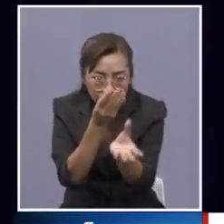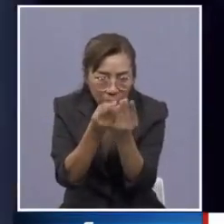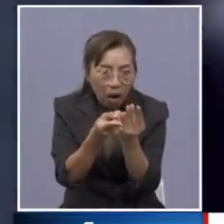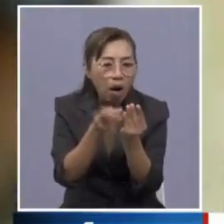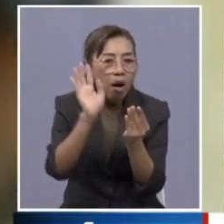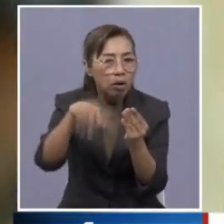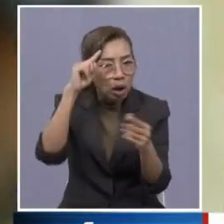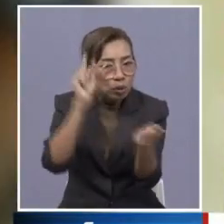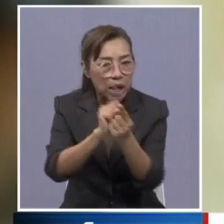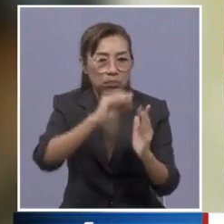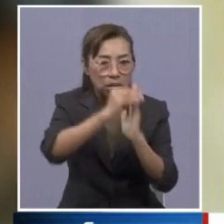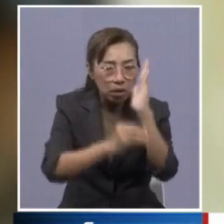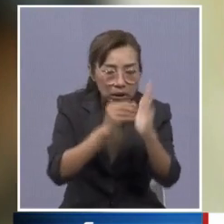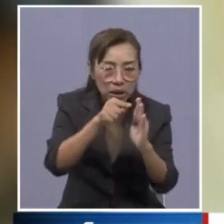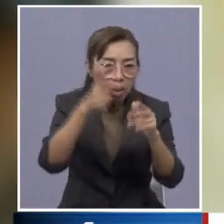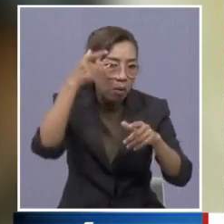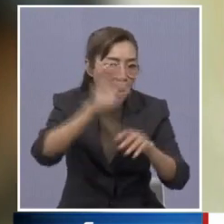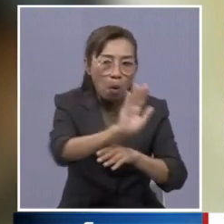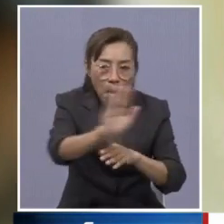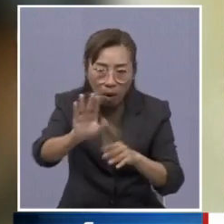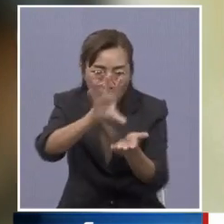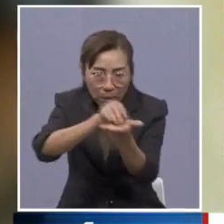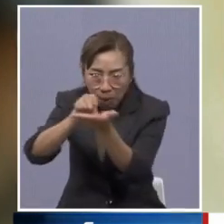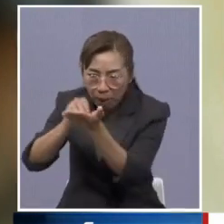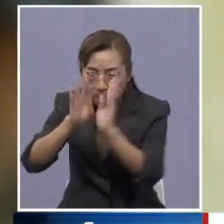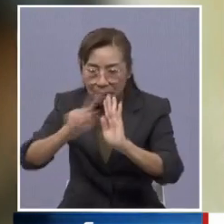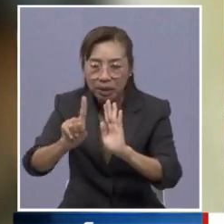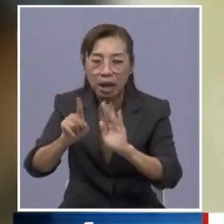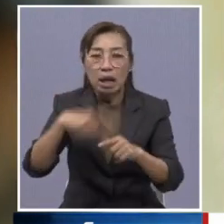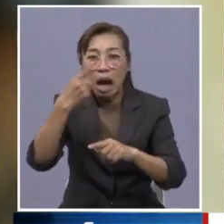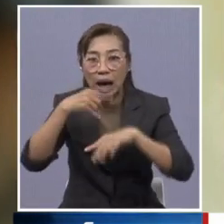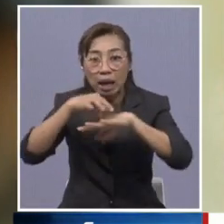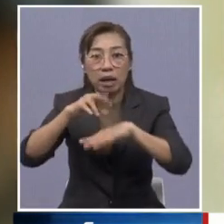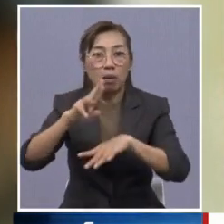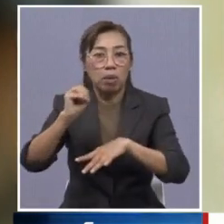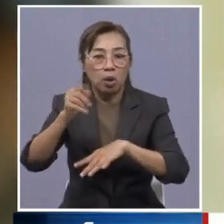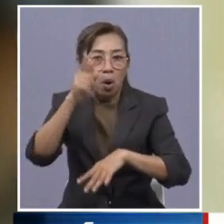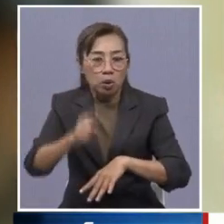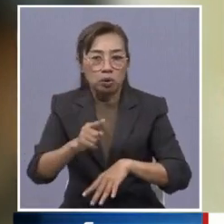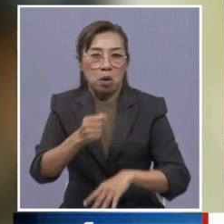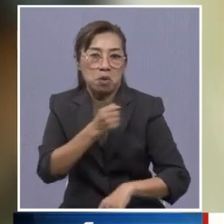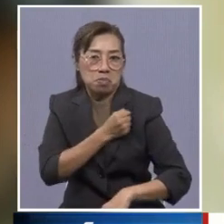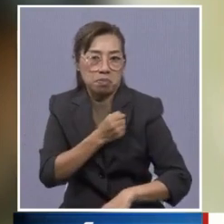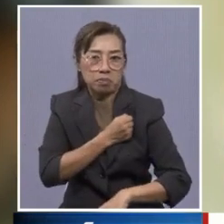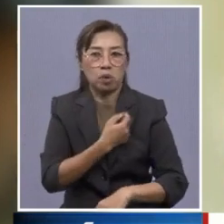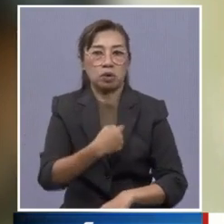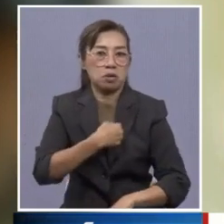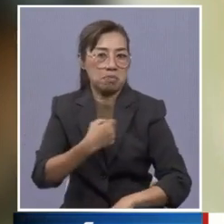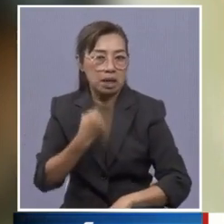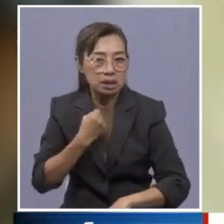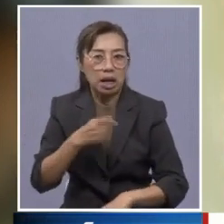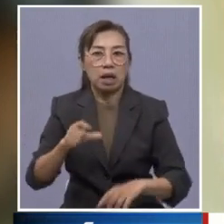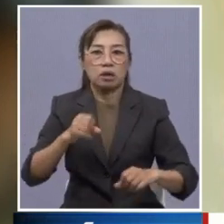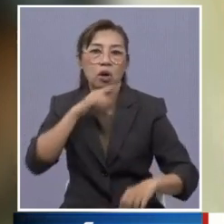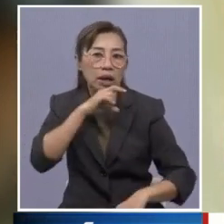หมดเพราะฉะนั้นคนที่จะมาเป็นรัฐมนตรีสมัยหน้าต้องมั่นใจว่าจะต้องเหนื่อยต้องทนต้องซื่อสัตย์ต้องขยันต้องเก่งและต้องทำใจนะ